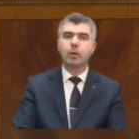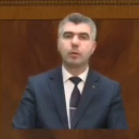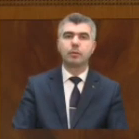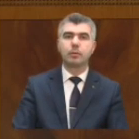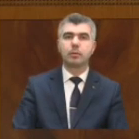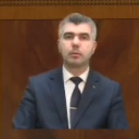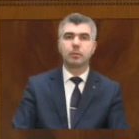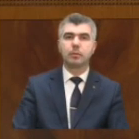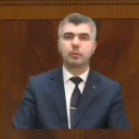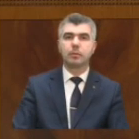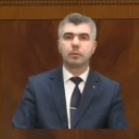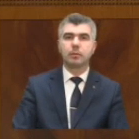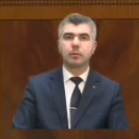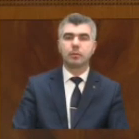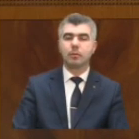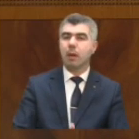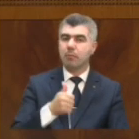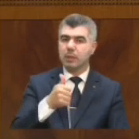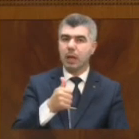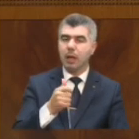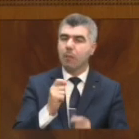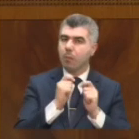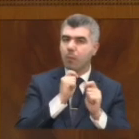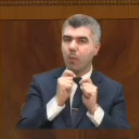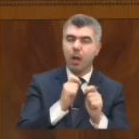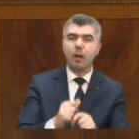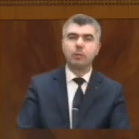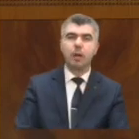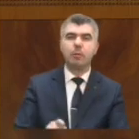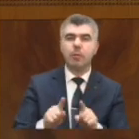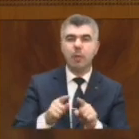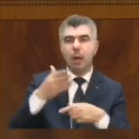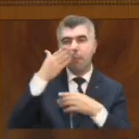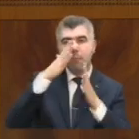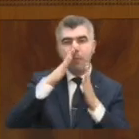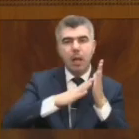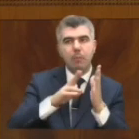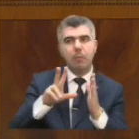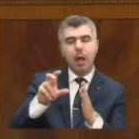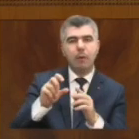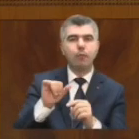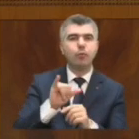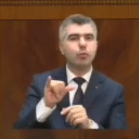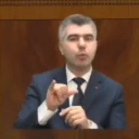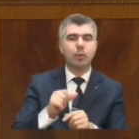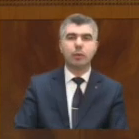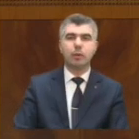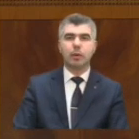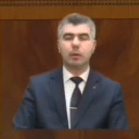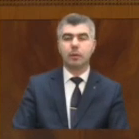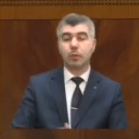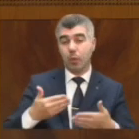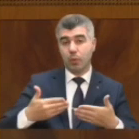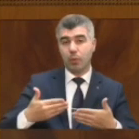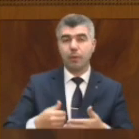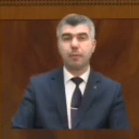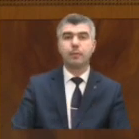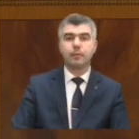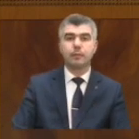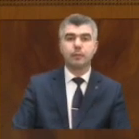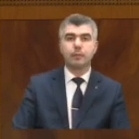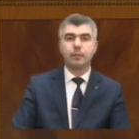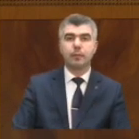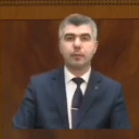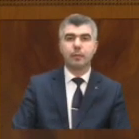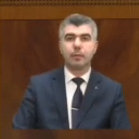مزيان مزيان هذا النقاش باش المغاربه يعرفوا شو واقع. اليوم بغيت نقول لكم بان